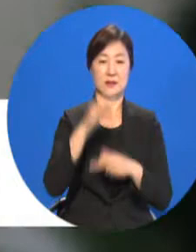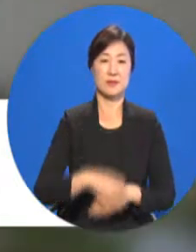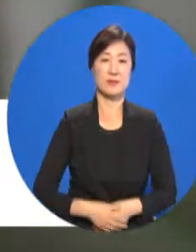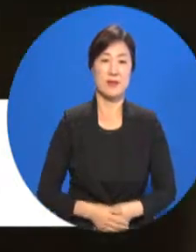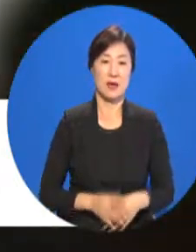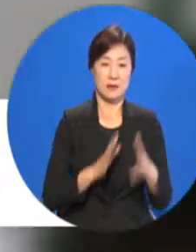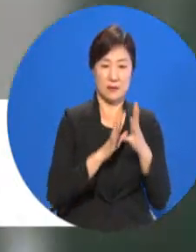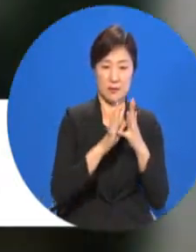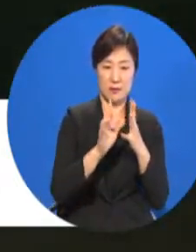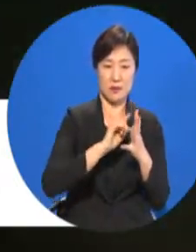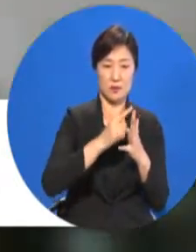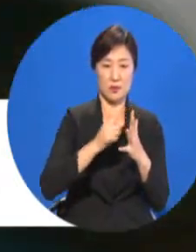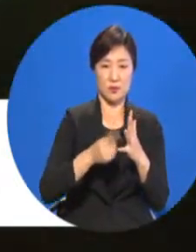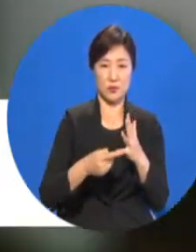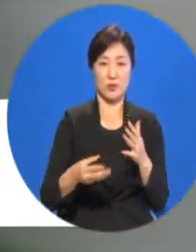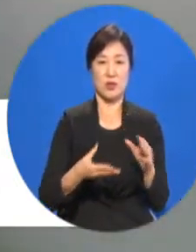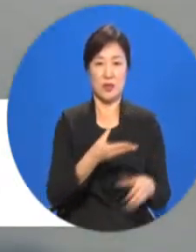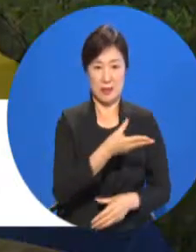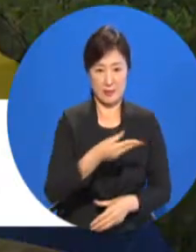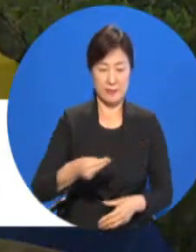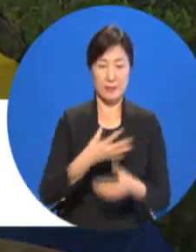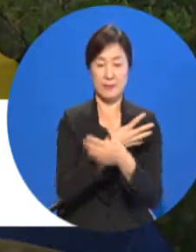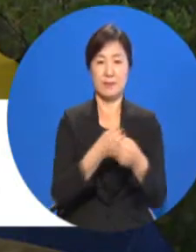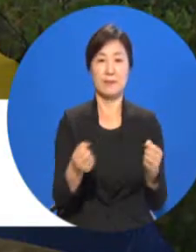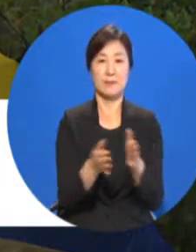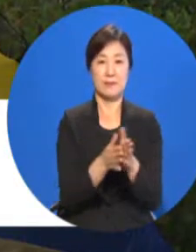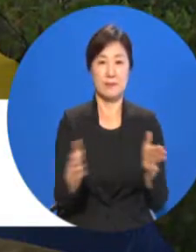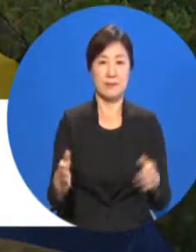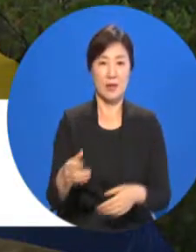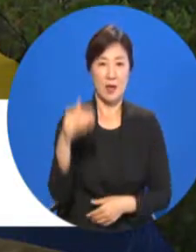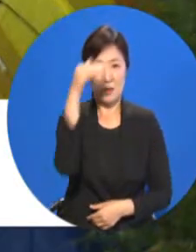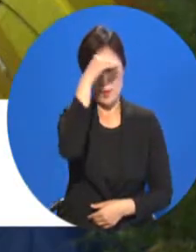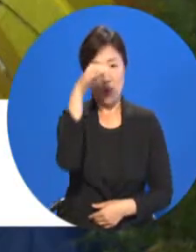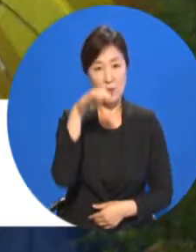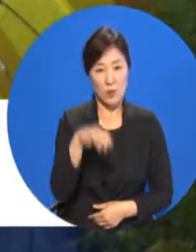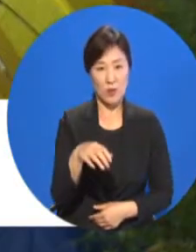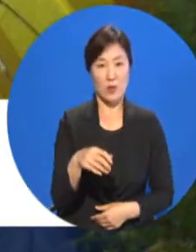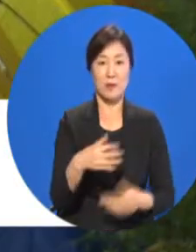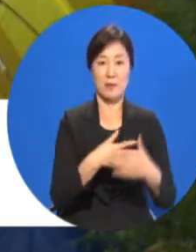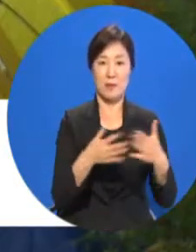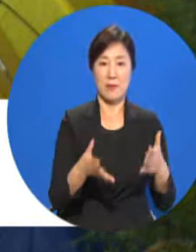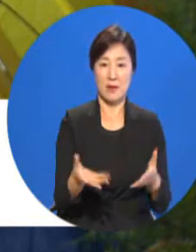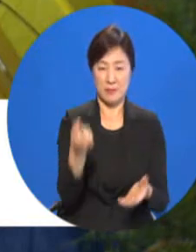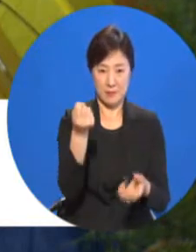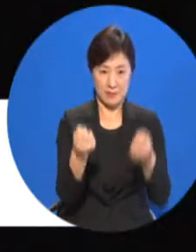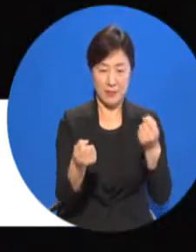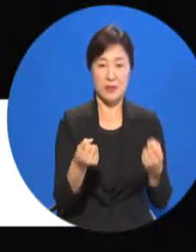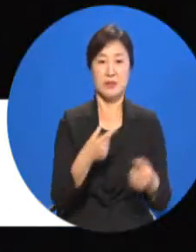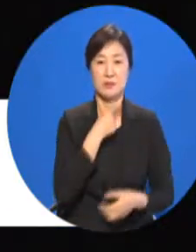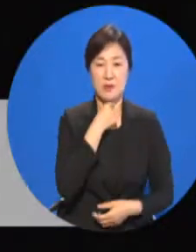새 아파트의 임대 계약이 시작되는데 위치와 전망이 좋은 동호수를 선점하기